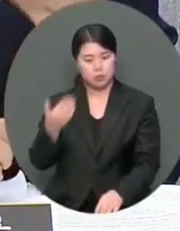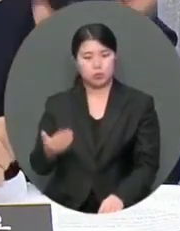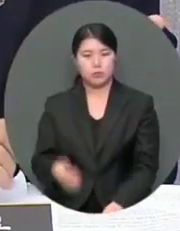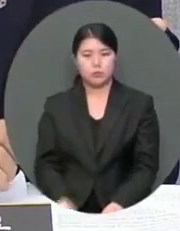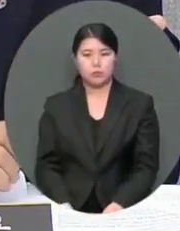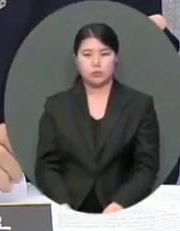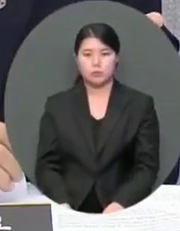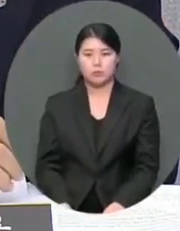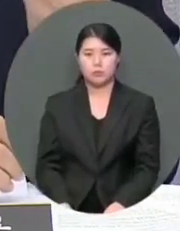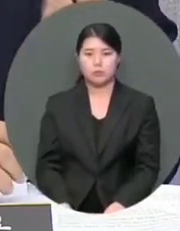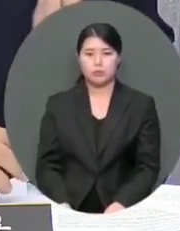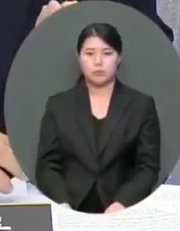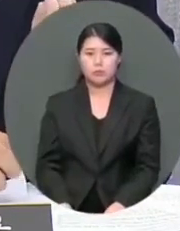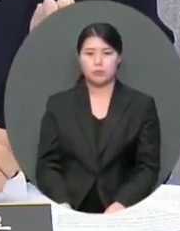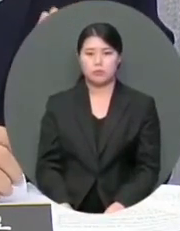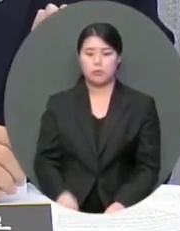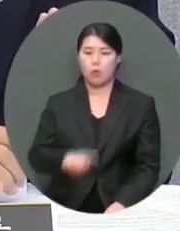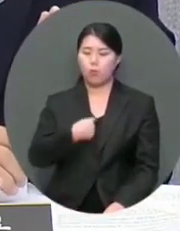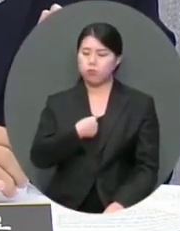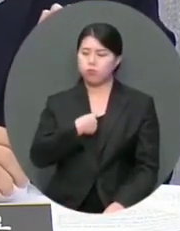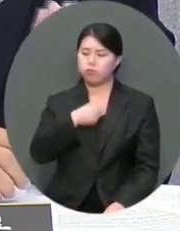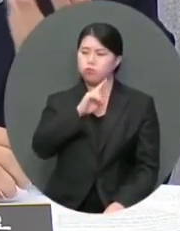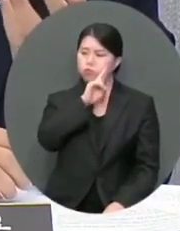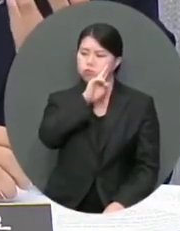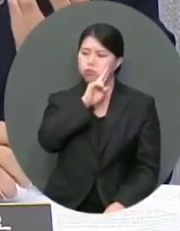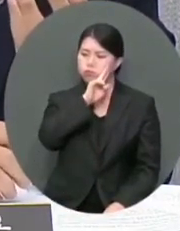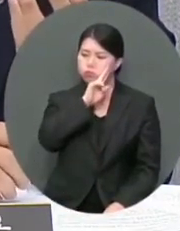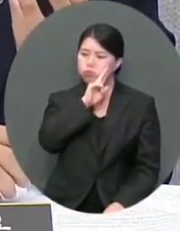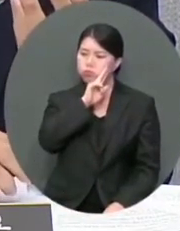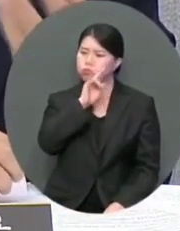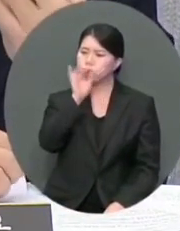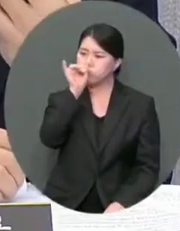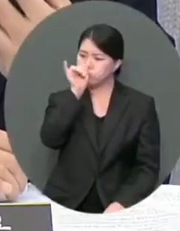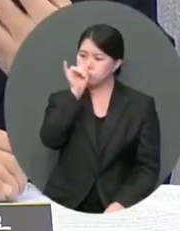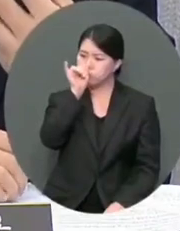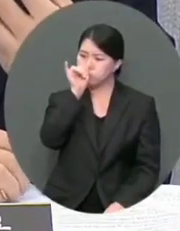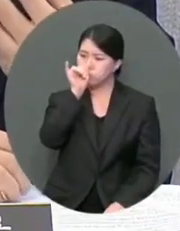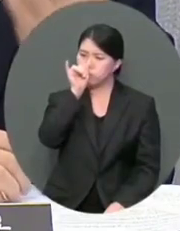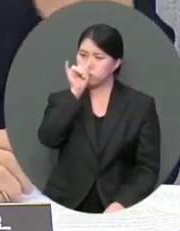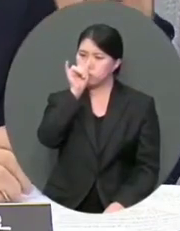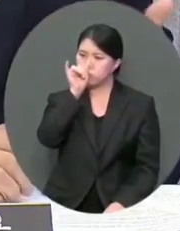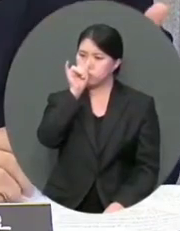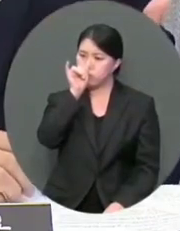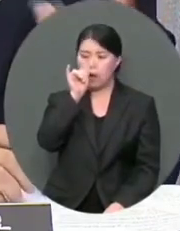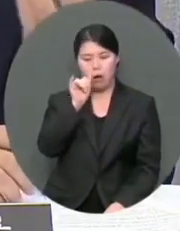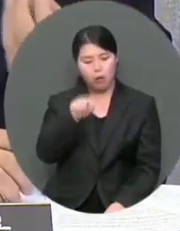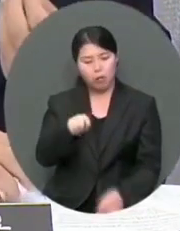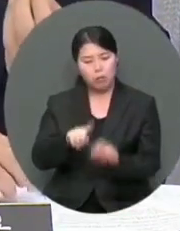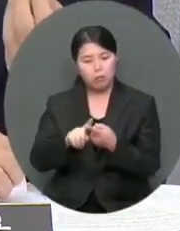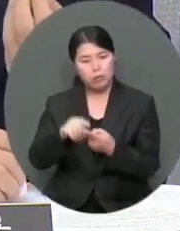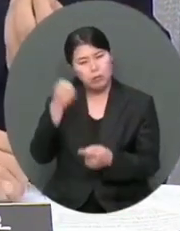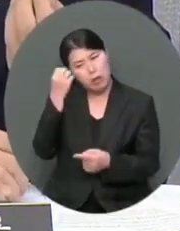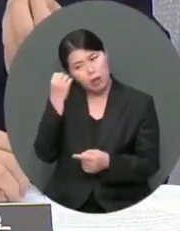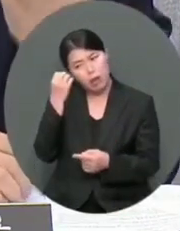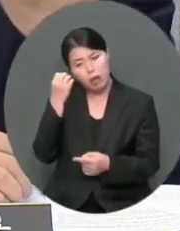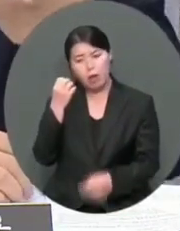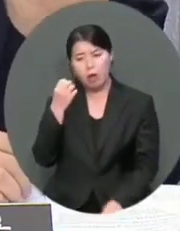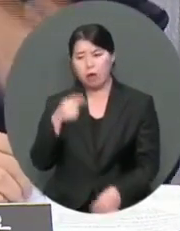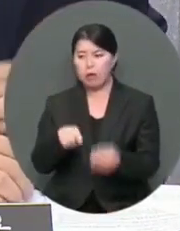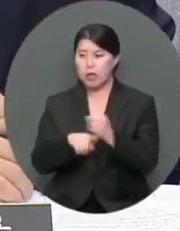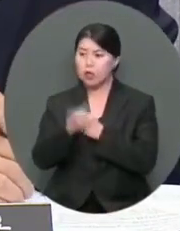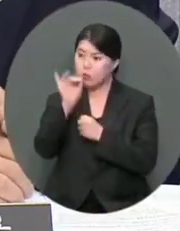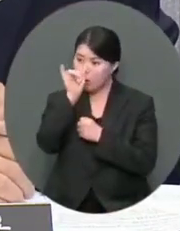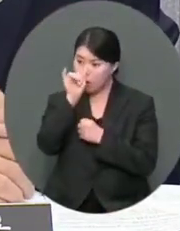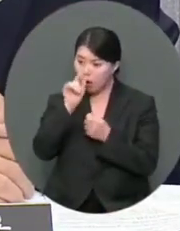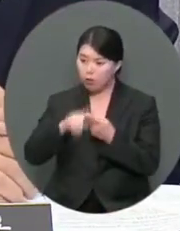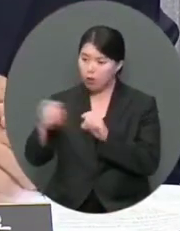제가 가지고 있는 이 의문점이 좀 이상한가요? 아니면 만약에 이유가 있다고 생각하시면 그에